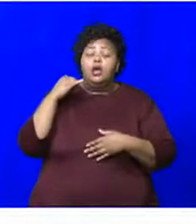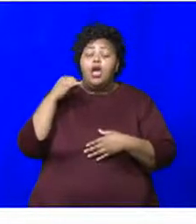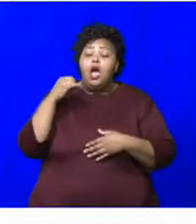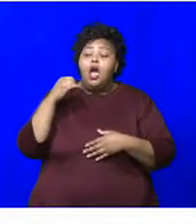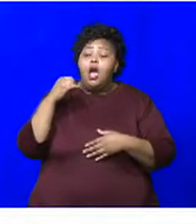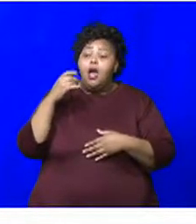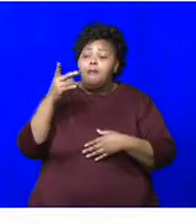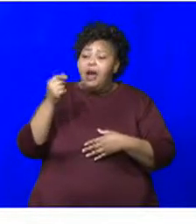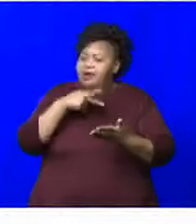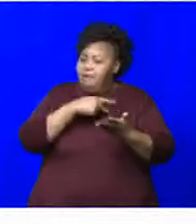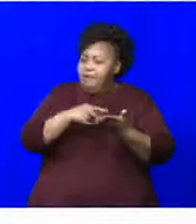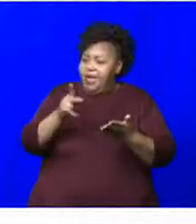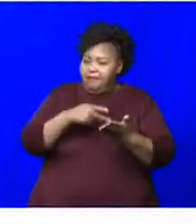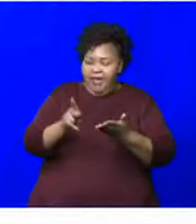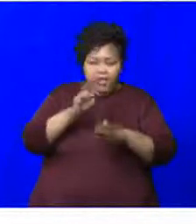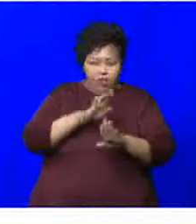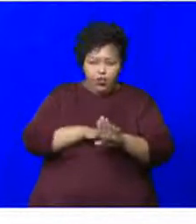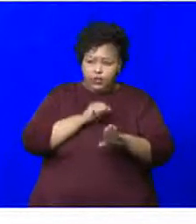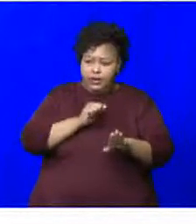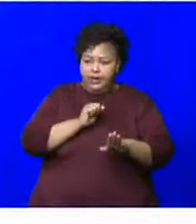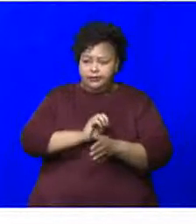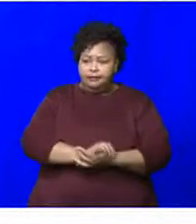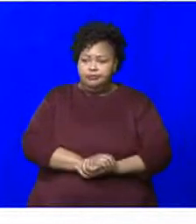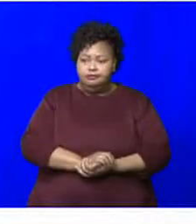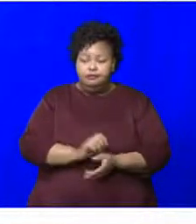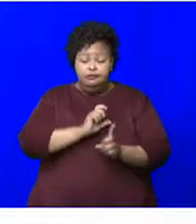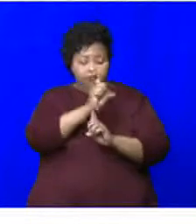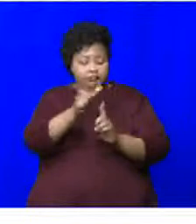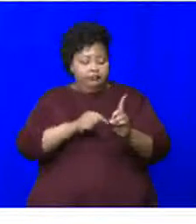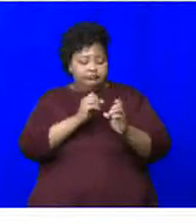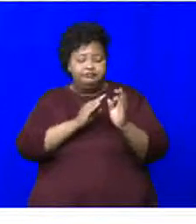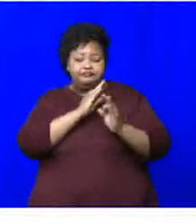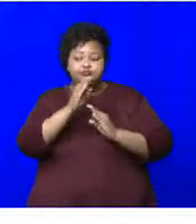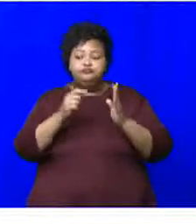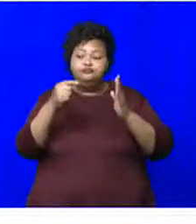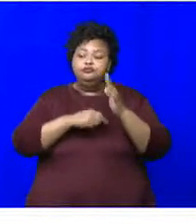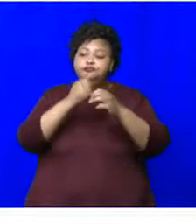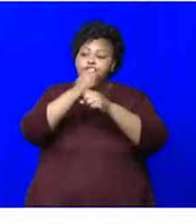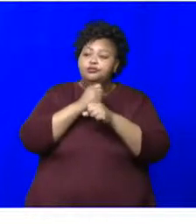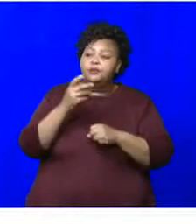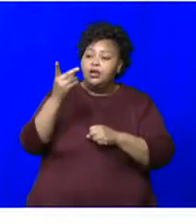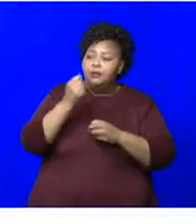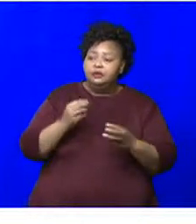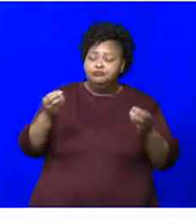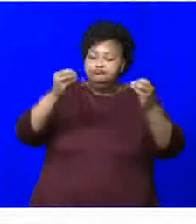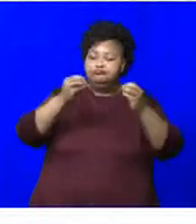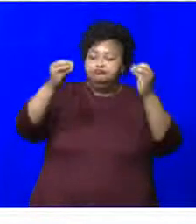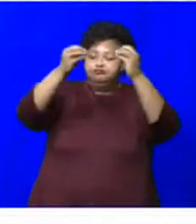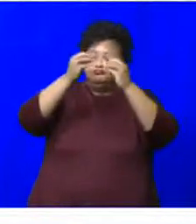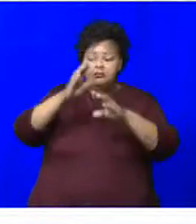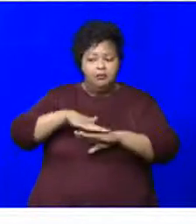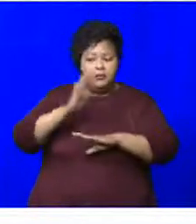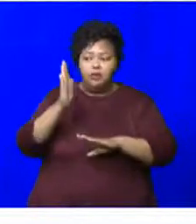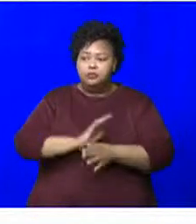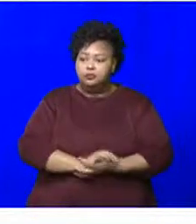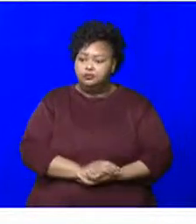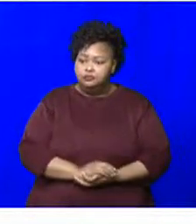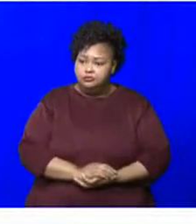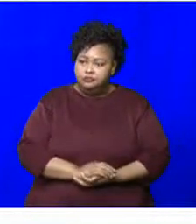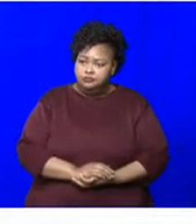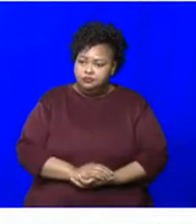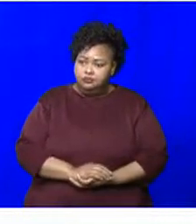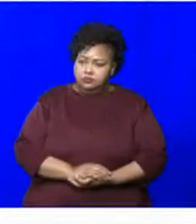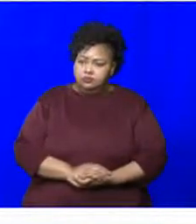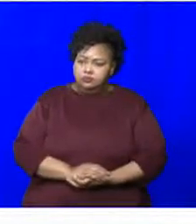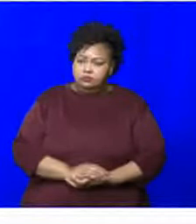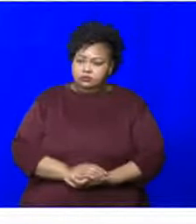Dlamini uyachaza ngaletikwelete. We are engaging them. I think kulama annex just chair ikhona the correspondence from